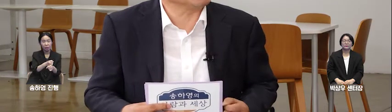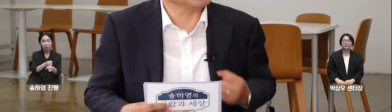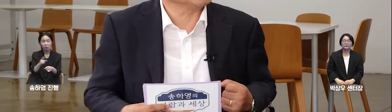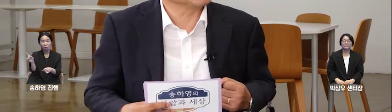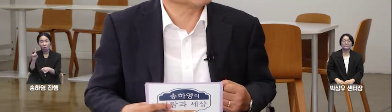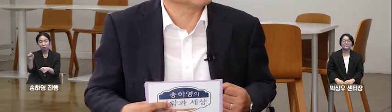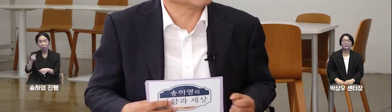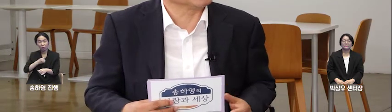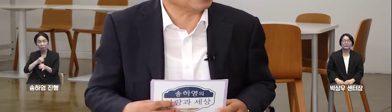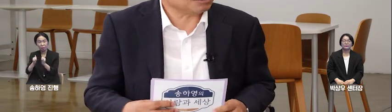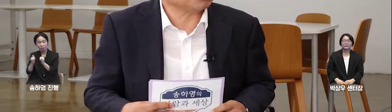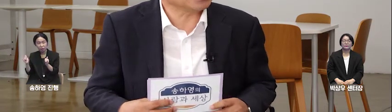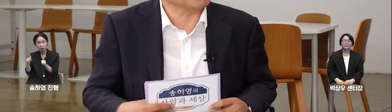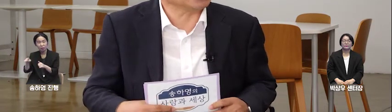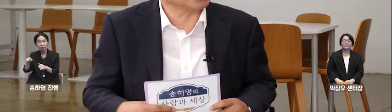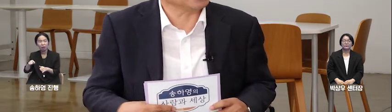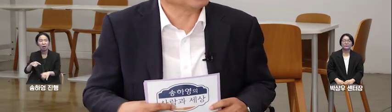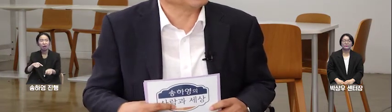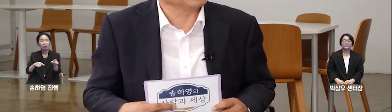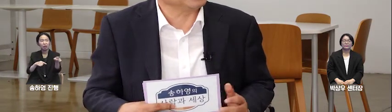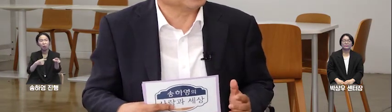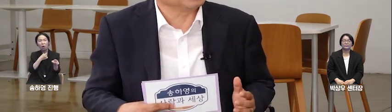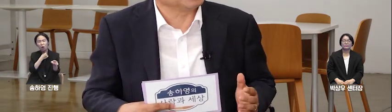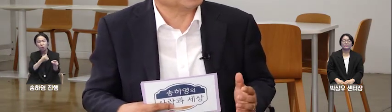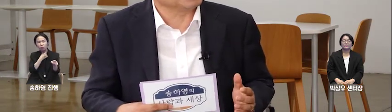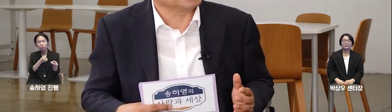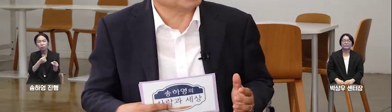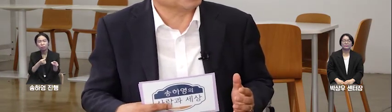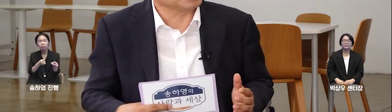답답한 사람이 나 하고 싶은 사람인데